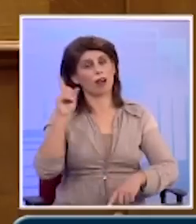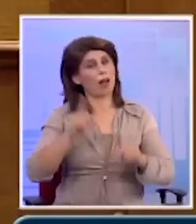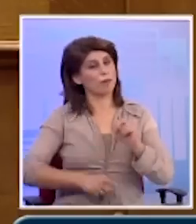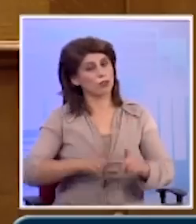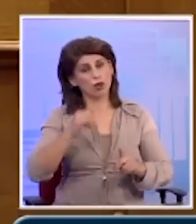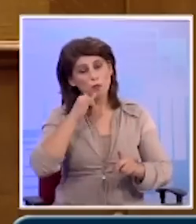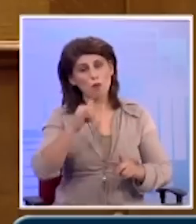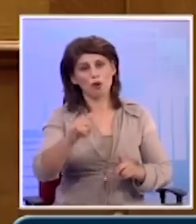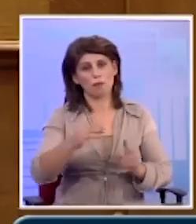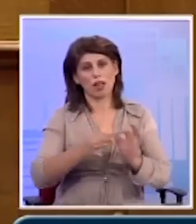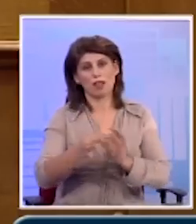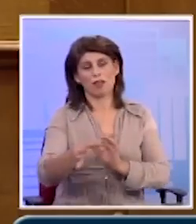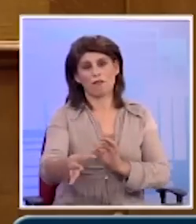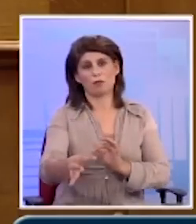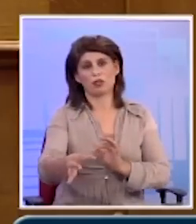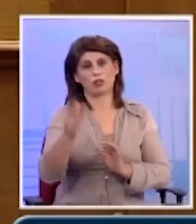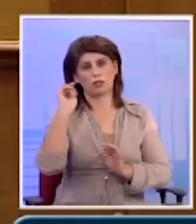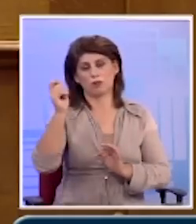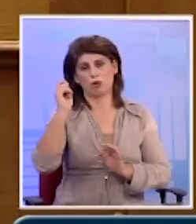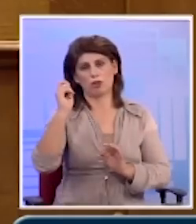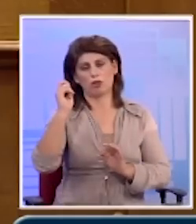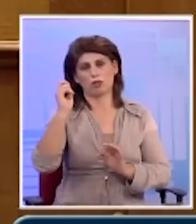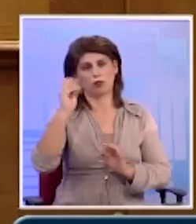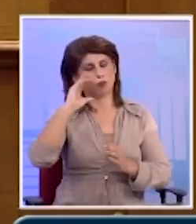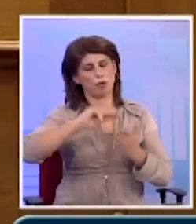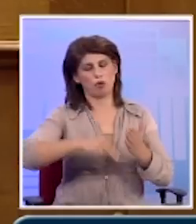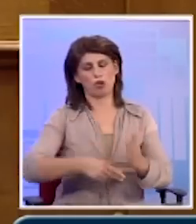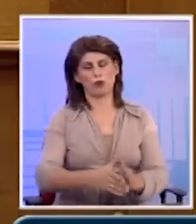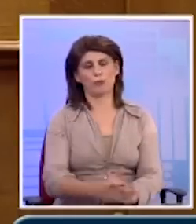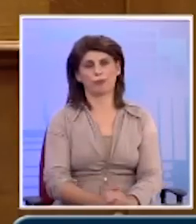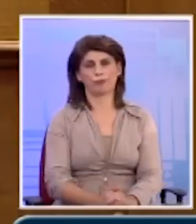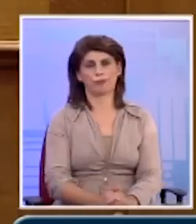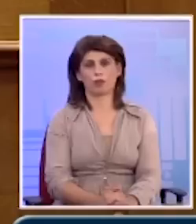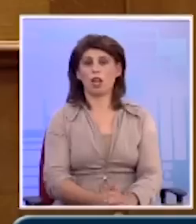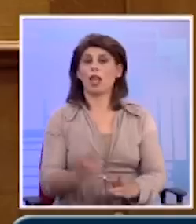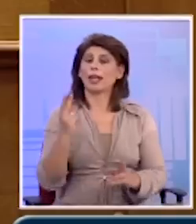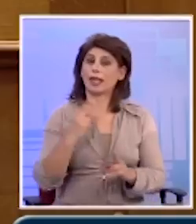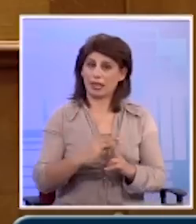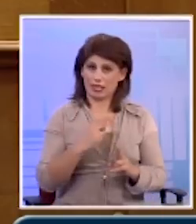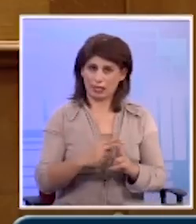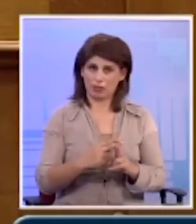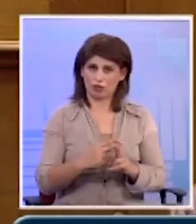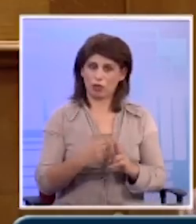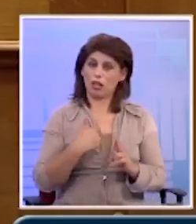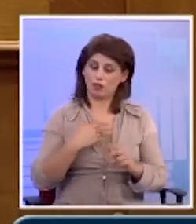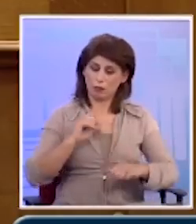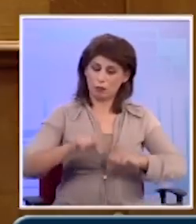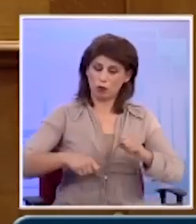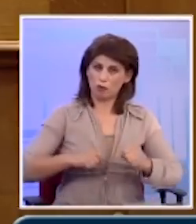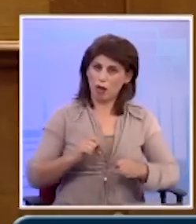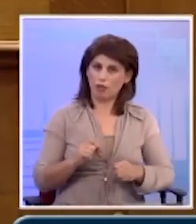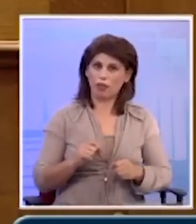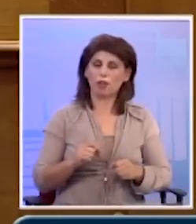ορισμένες περιπτώσεις οι εφαρμοστές της πολιτικής του μνημονίου. Και κυρίως η δική μας